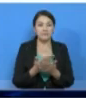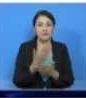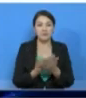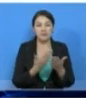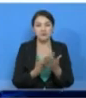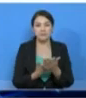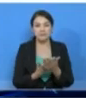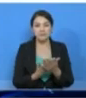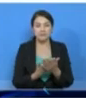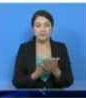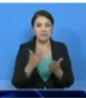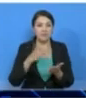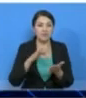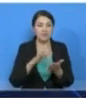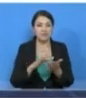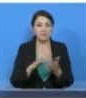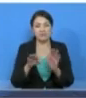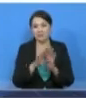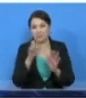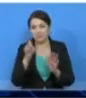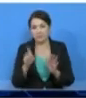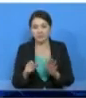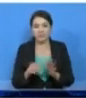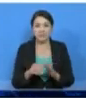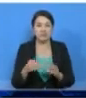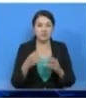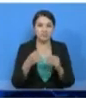Кеңестердің құрамына қалалық мәслихаттың депутаттары,